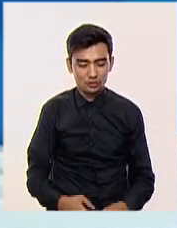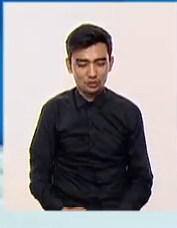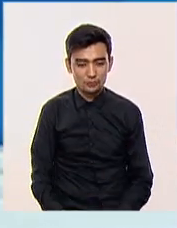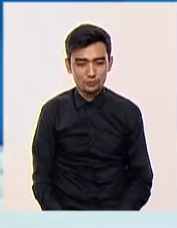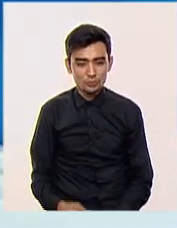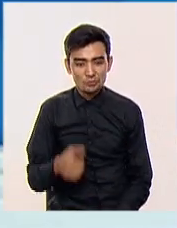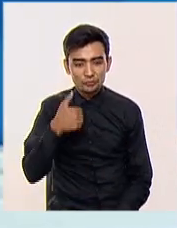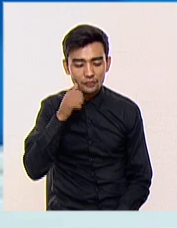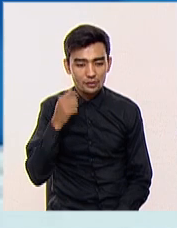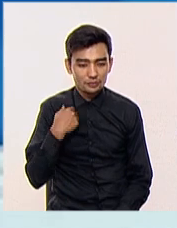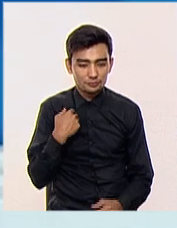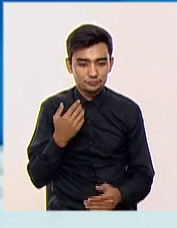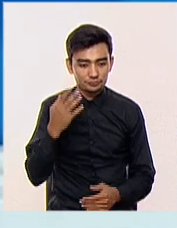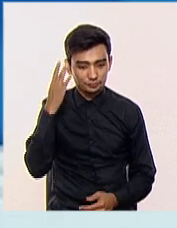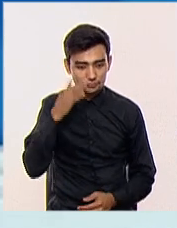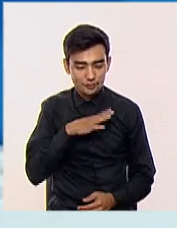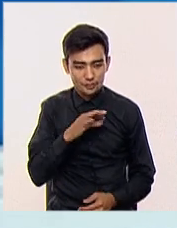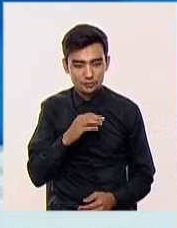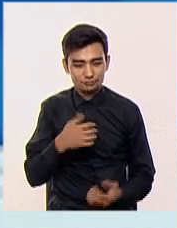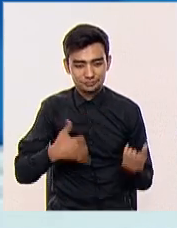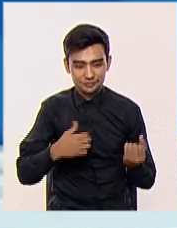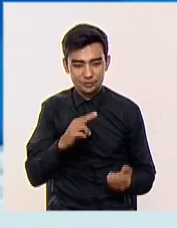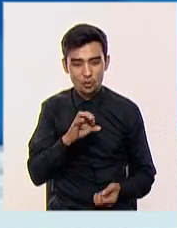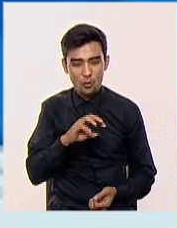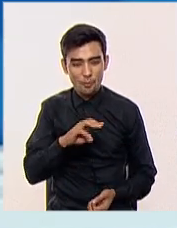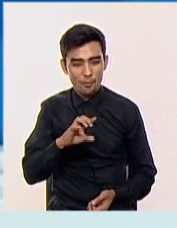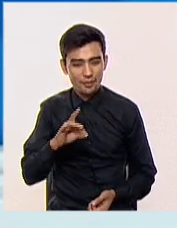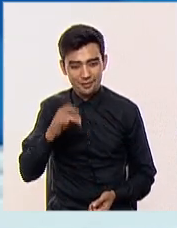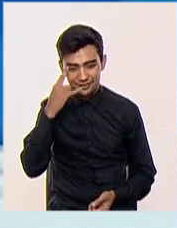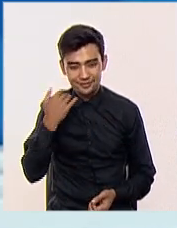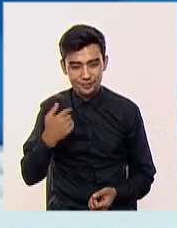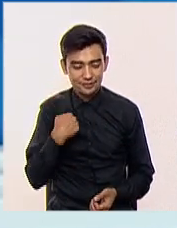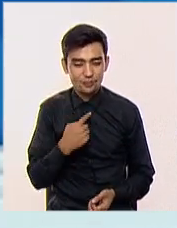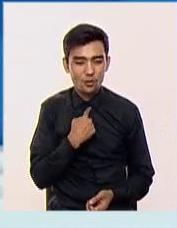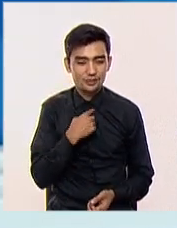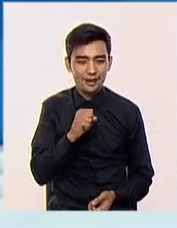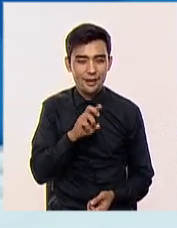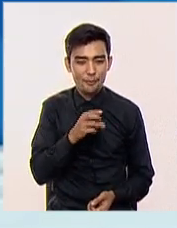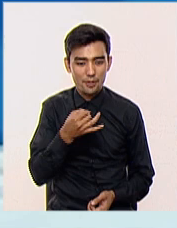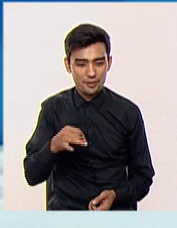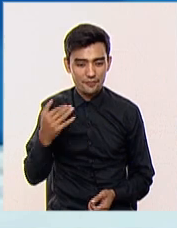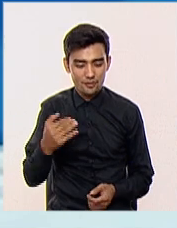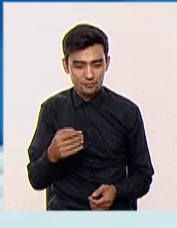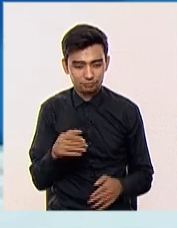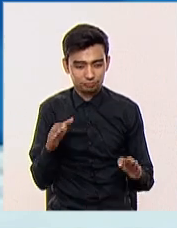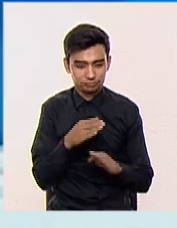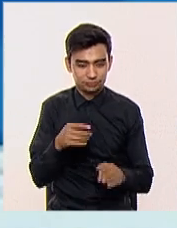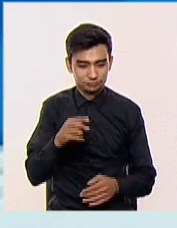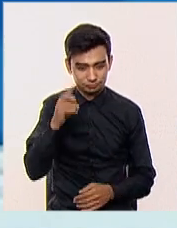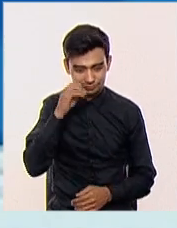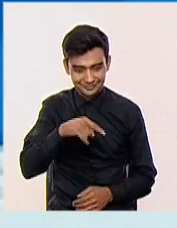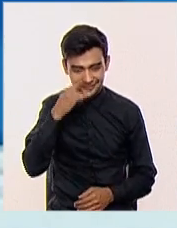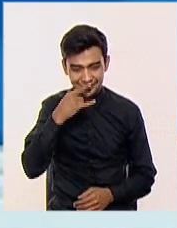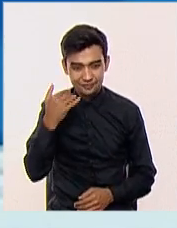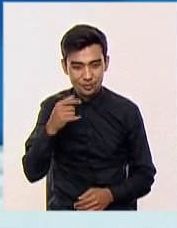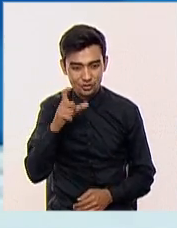Вчера я заимствовал образ Домбры. Сегодня с музыкальным инструментом я хотел бы связать голос Абая. Знаменитый поэт этой земли напоминает,